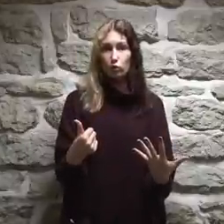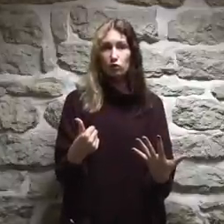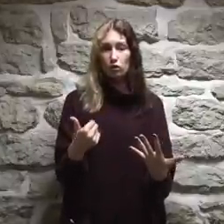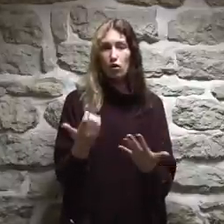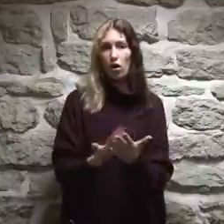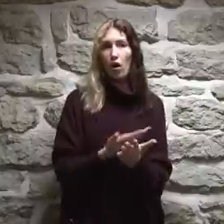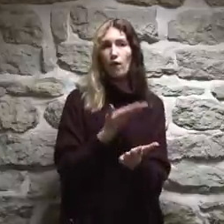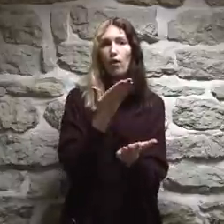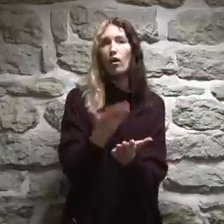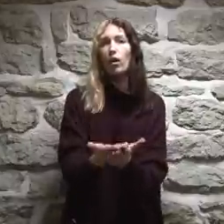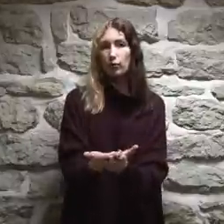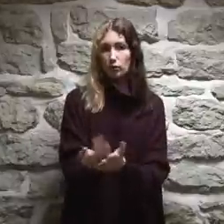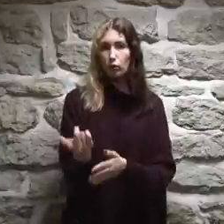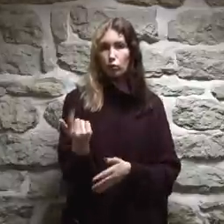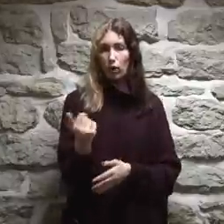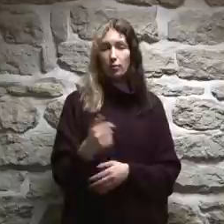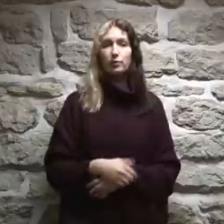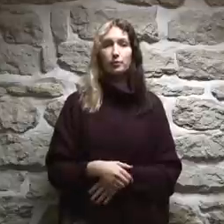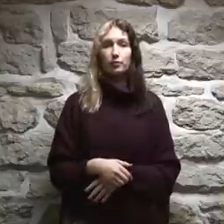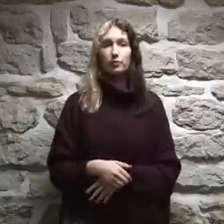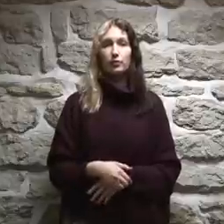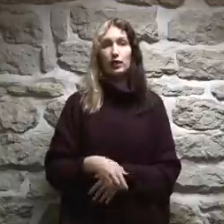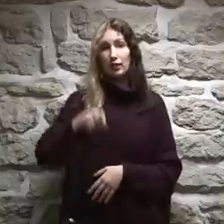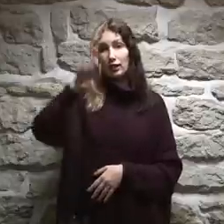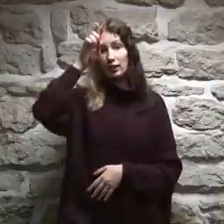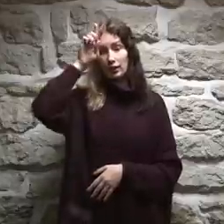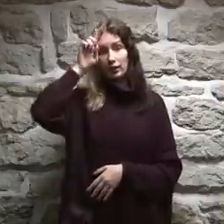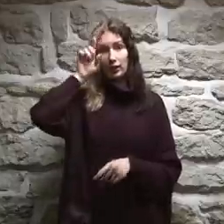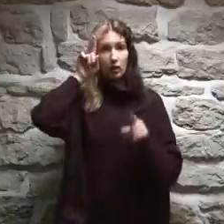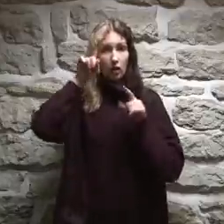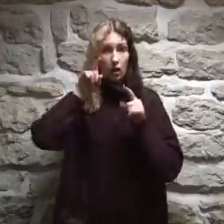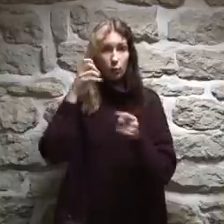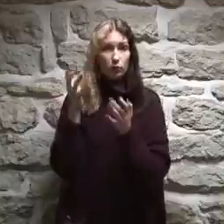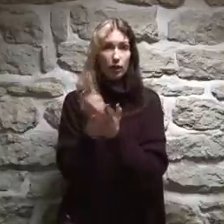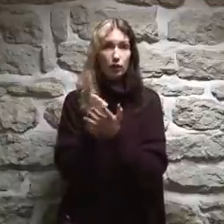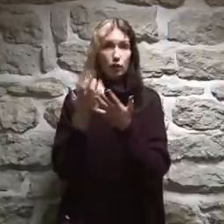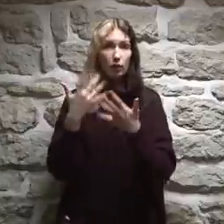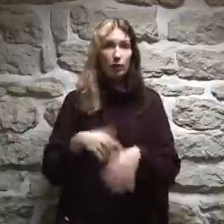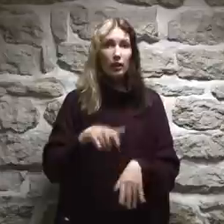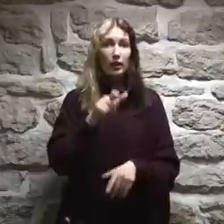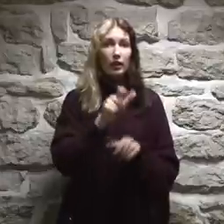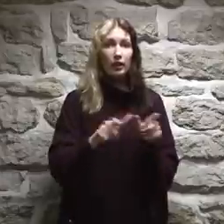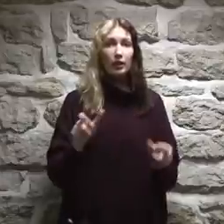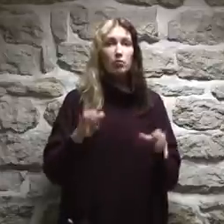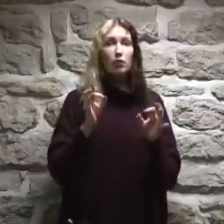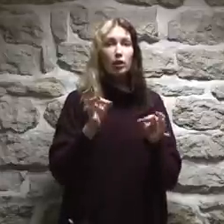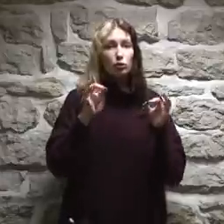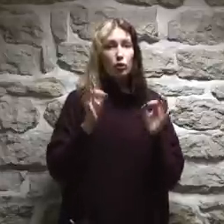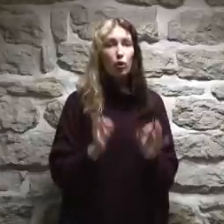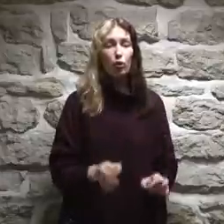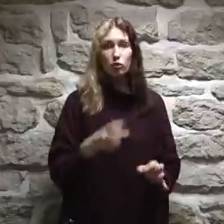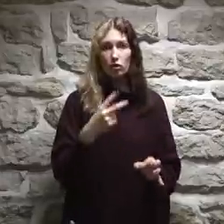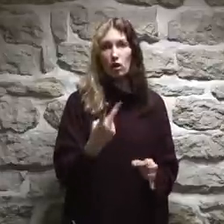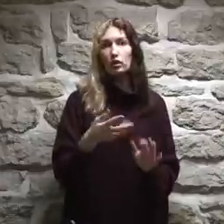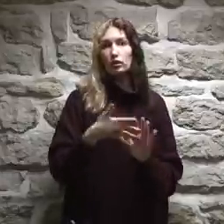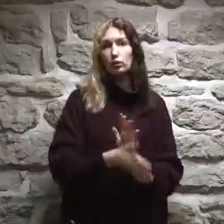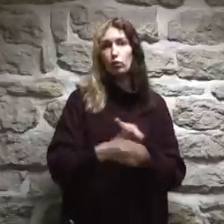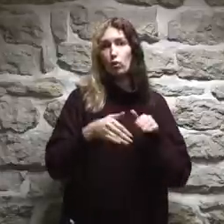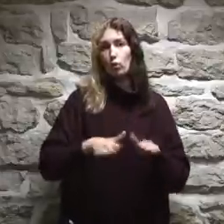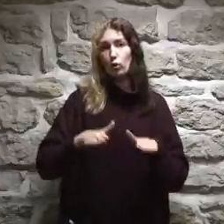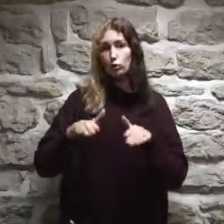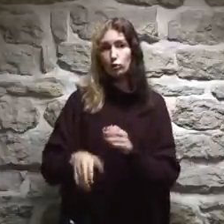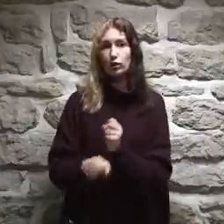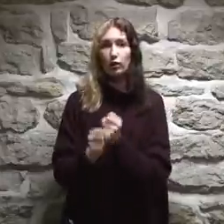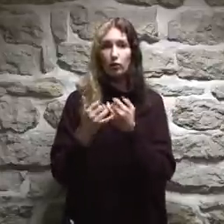avaldamisele. Ja pärast riigi seisukohtade saamist tegi siis inimõiguste kohus Eesti kohta 2 sisulist otsust,